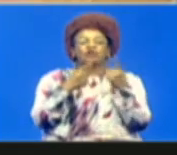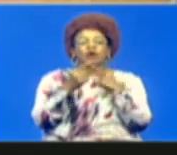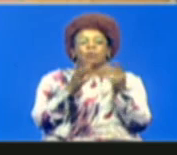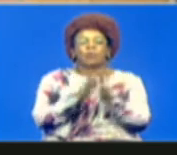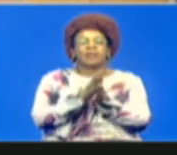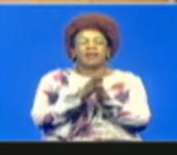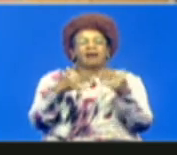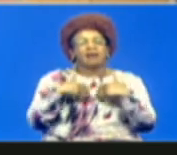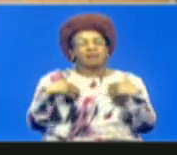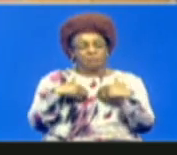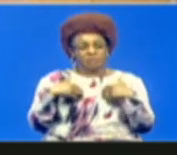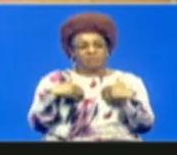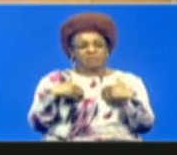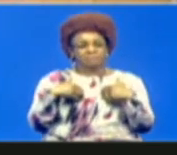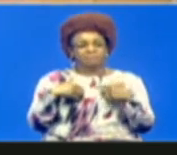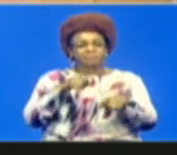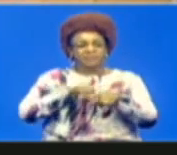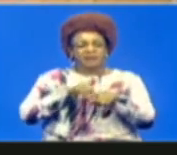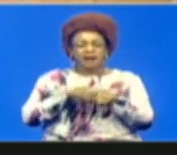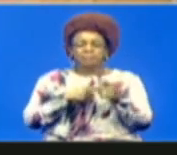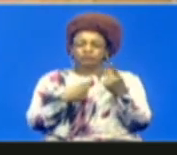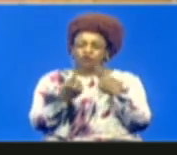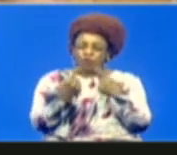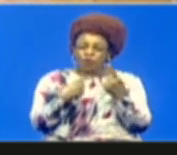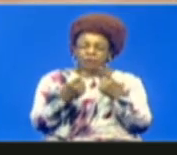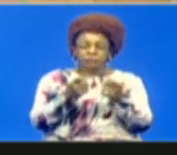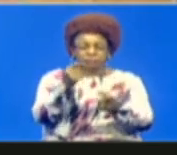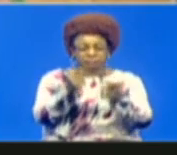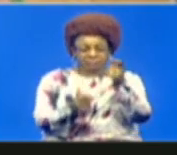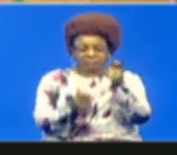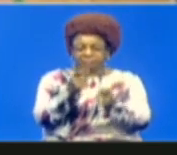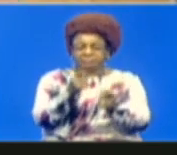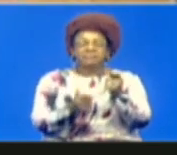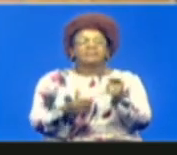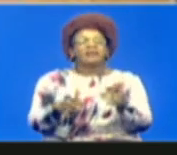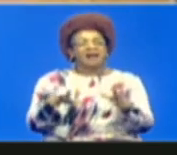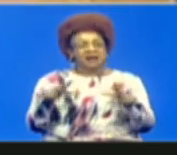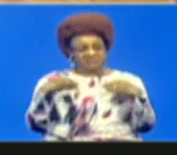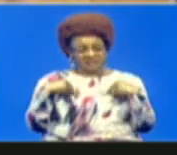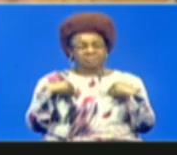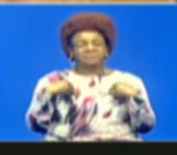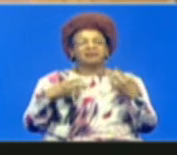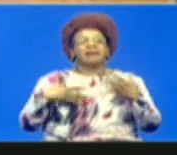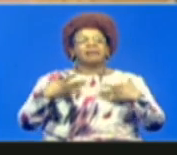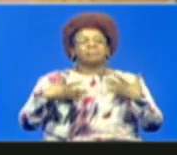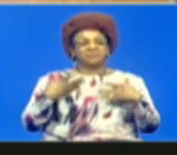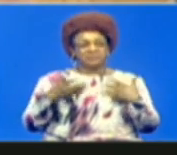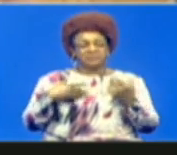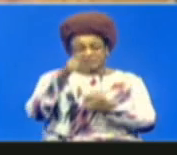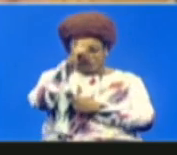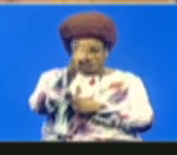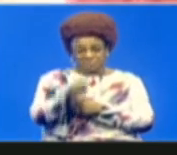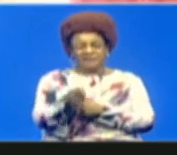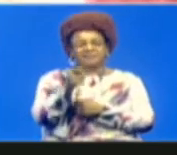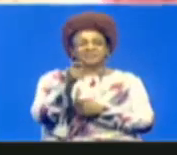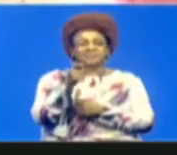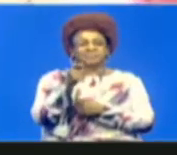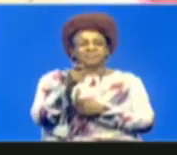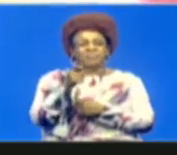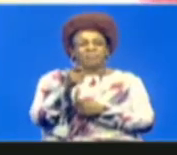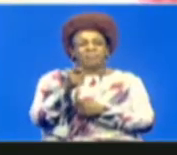wanadamu. So wakati unaongelesha hata kukamua unaona wanakuja tu kama wamekuheshimu. Wanashukisha maziwa tu